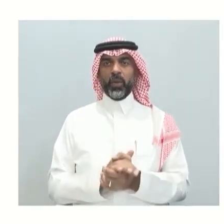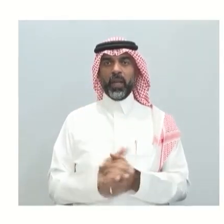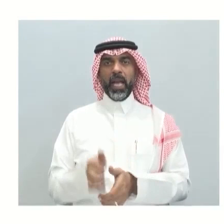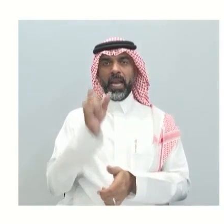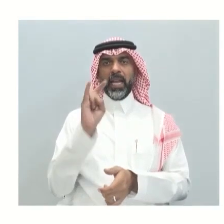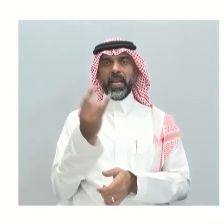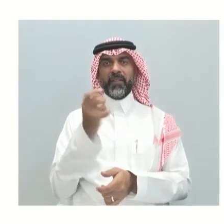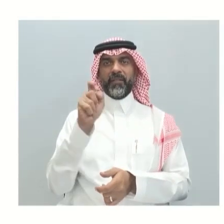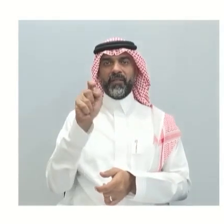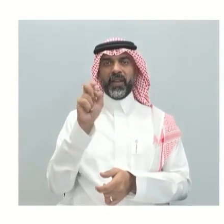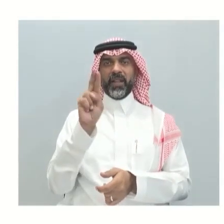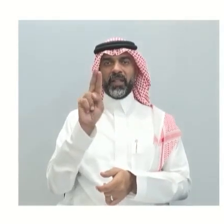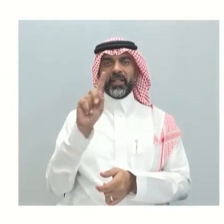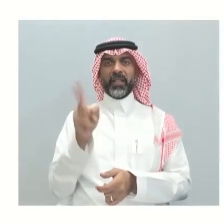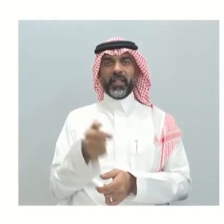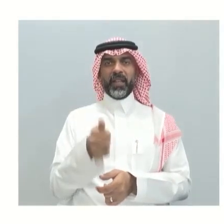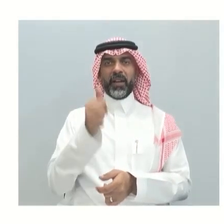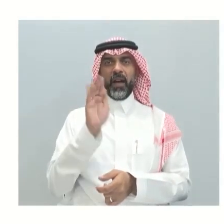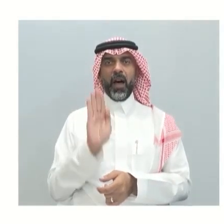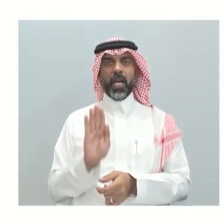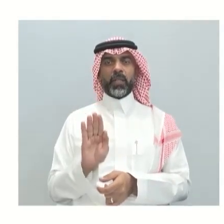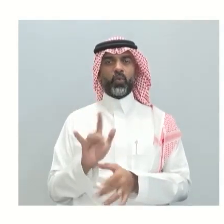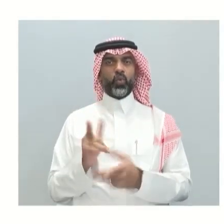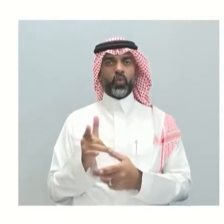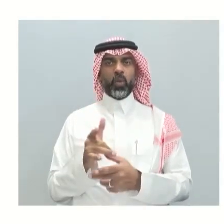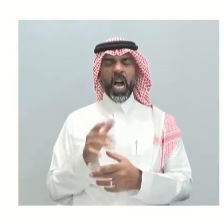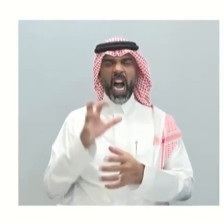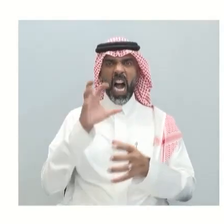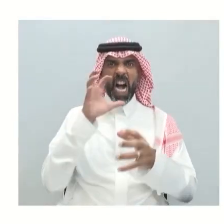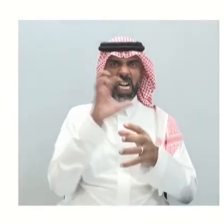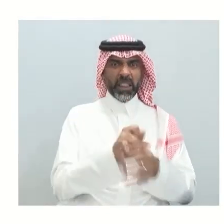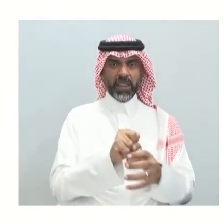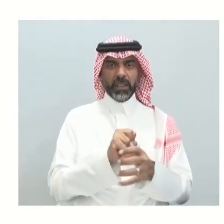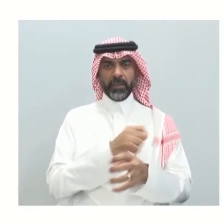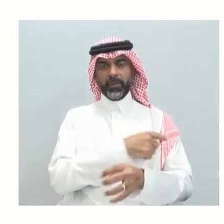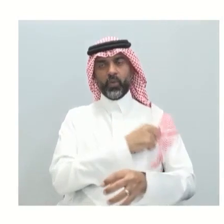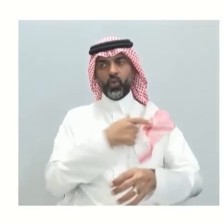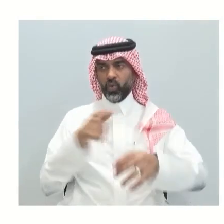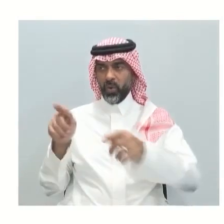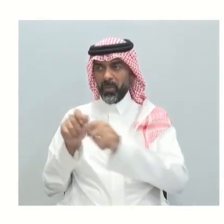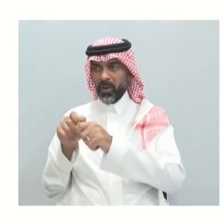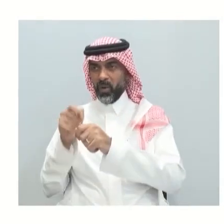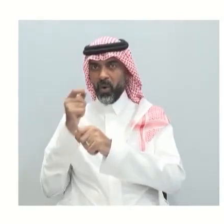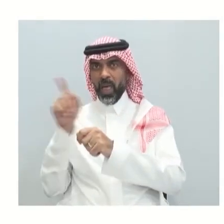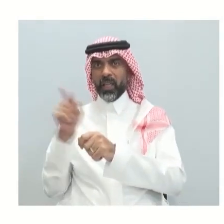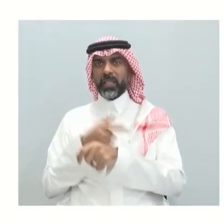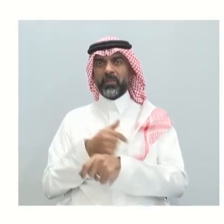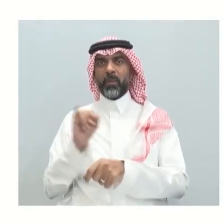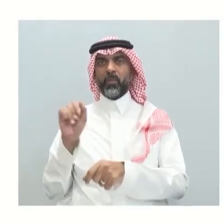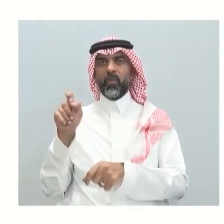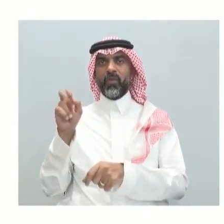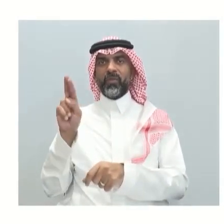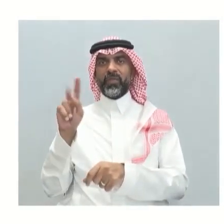الافتراس وركزنا على الافتراس عندما تكلمنا ذكرنا ان الافتراس وافتراس مخلوق حي نسميه مفترس على مخلوق